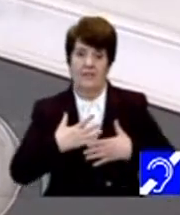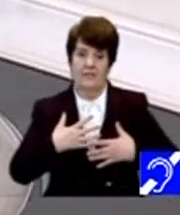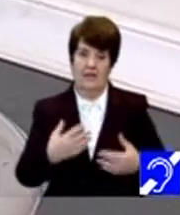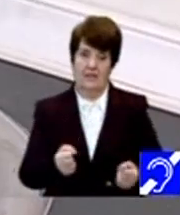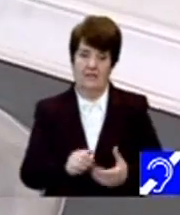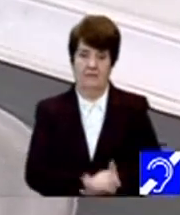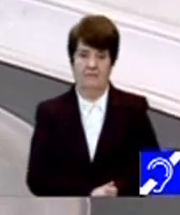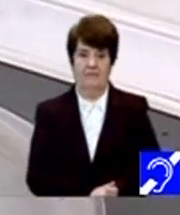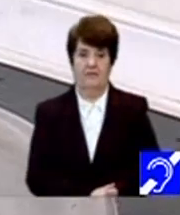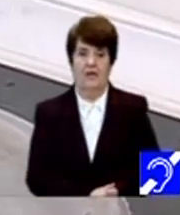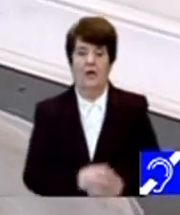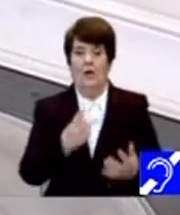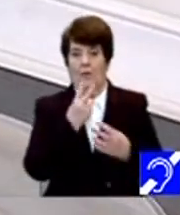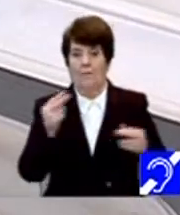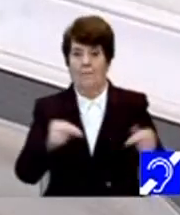sănătate.